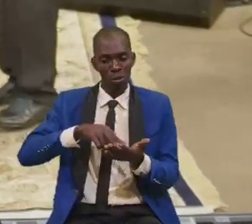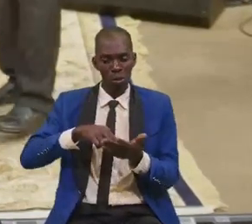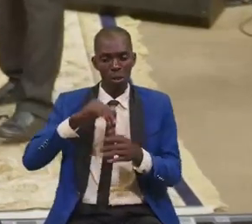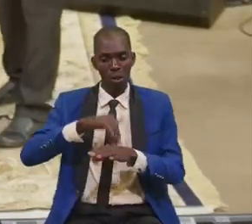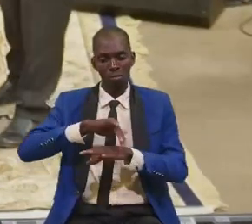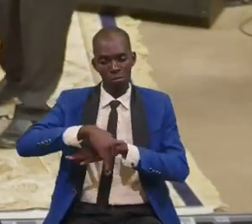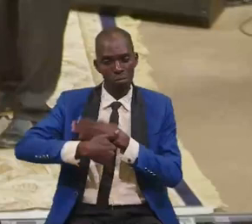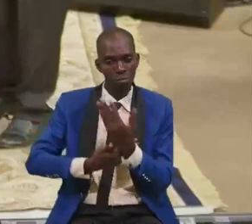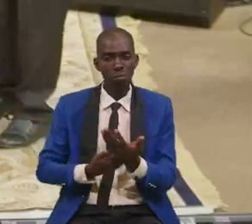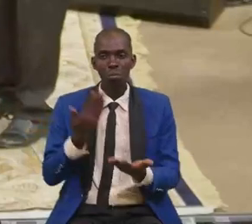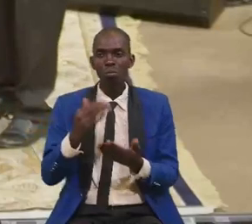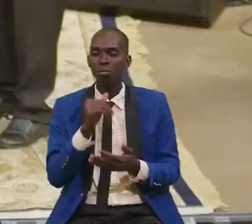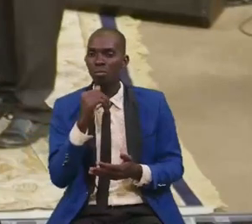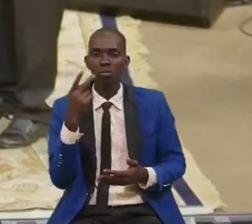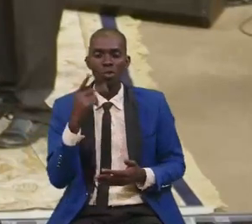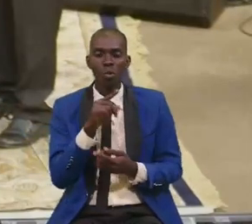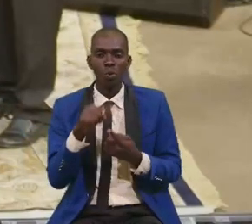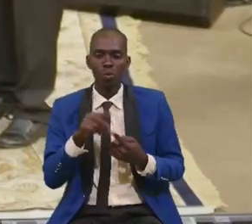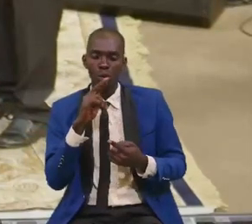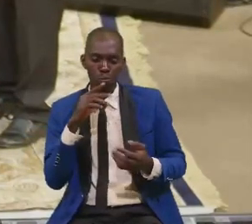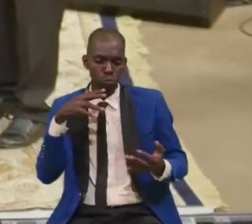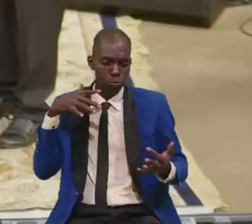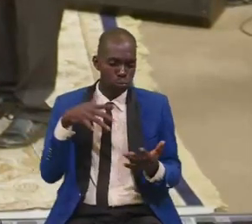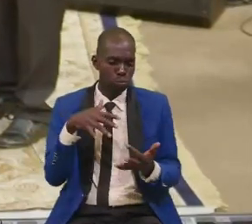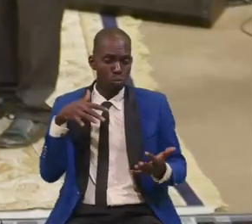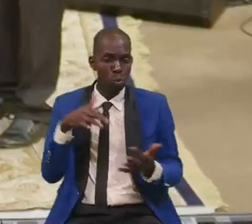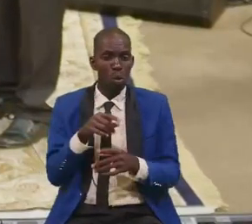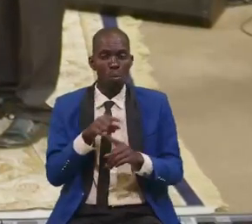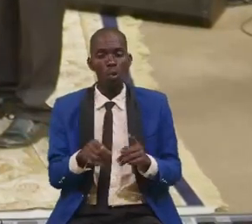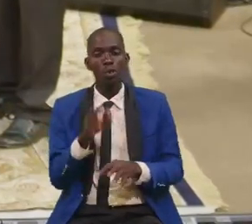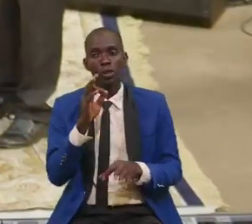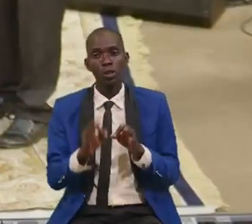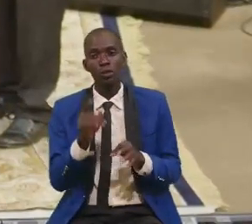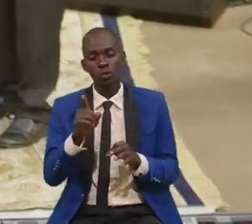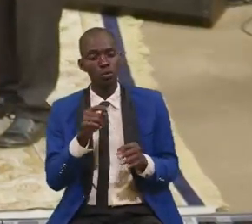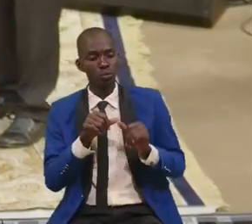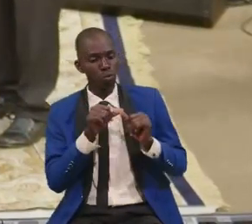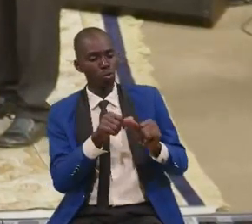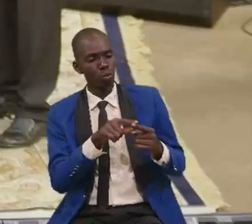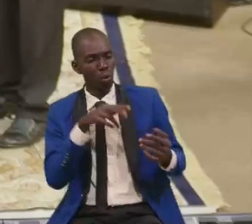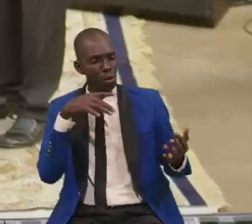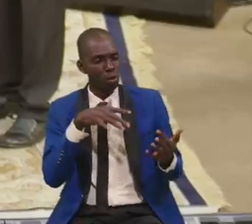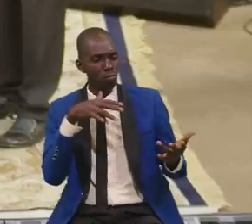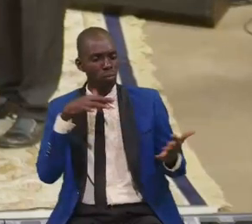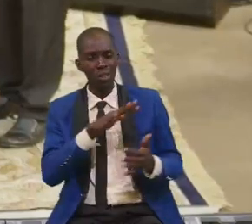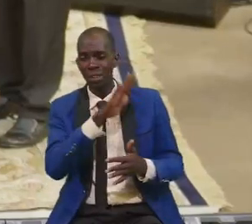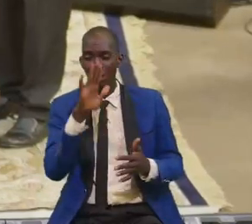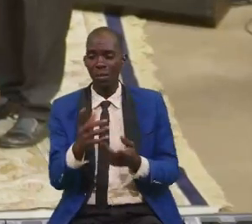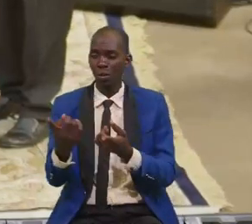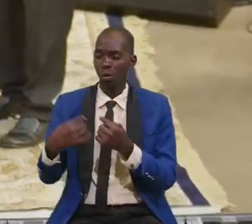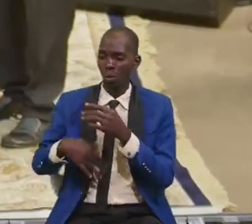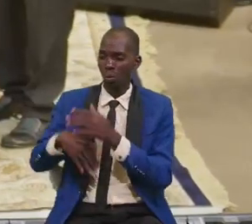tu apprends et tu apprends. C'est là, quand tu sors, tu apprends. Si tu apprends, tu ne sors jamais. Personne ne saura.